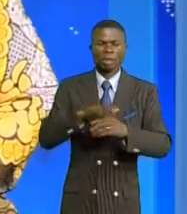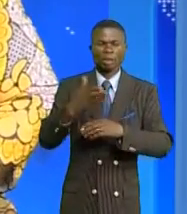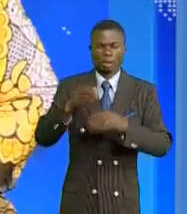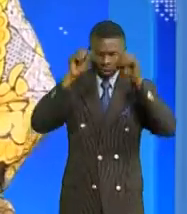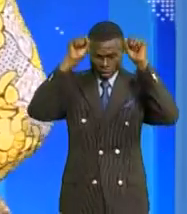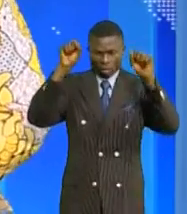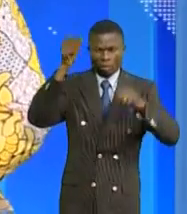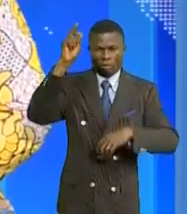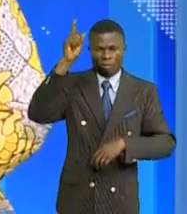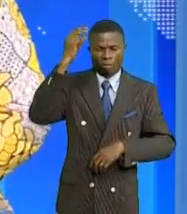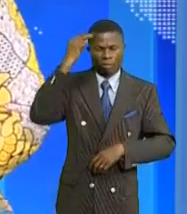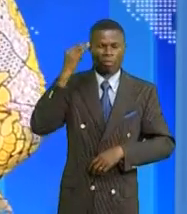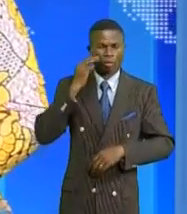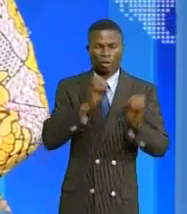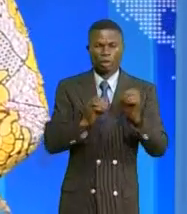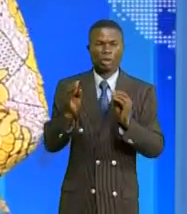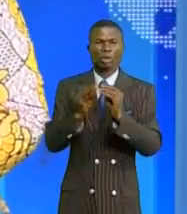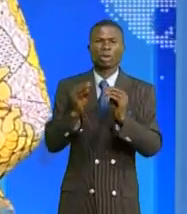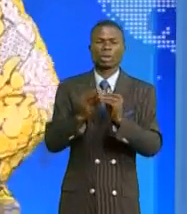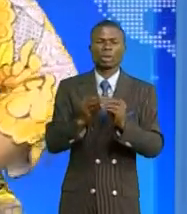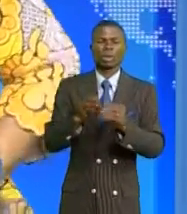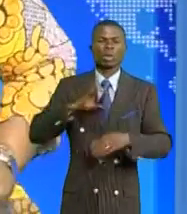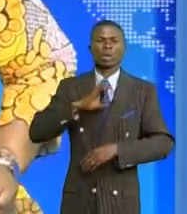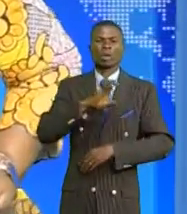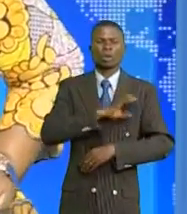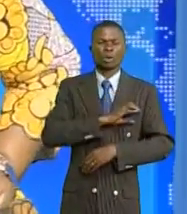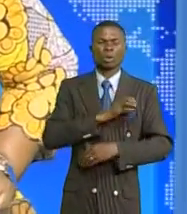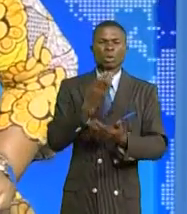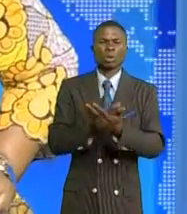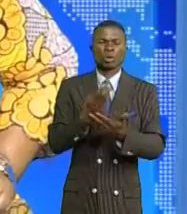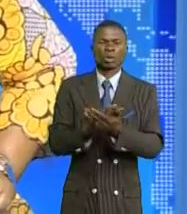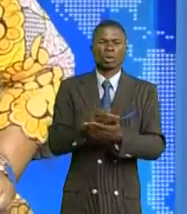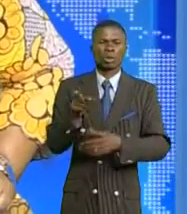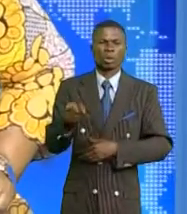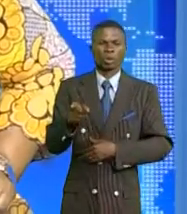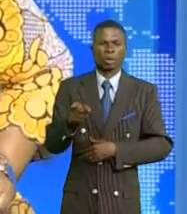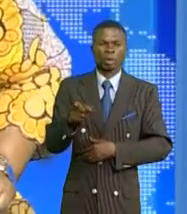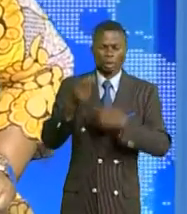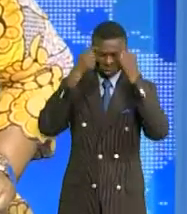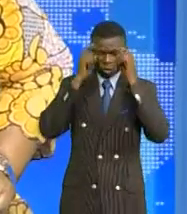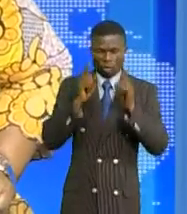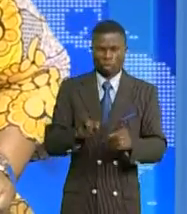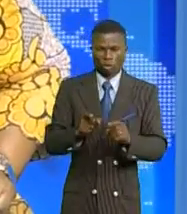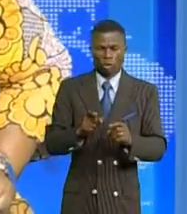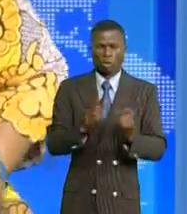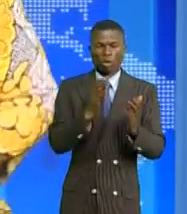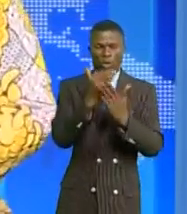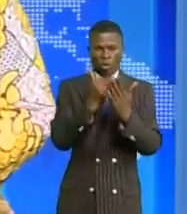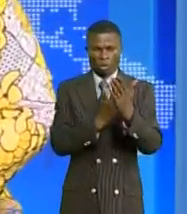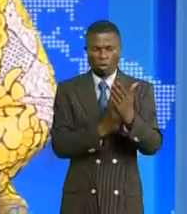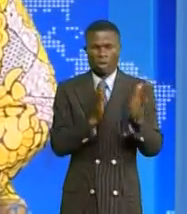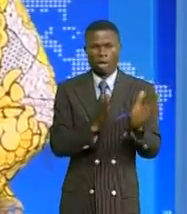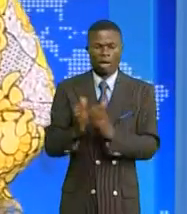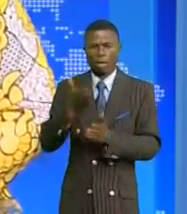chef du gouvernement a présidé la réunion du comité de conjoncture économique où des décisions ont été prises pour